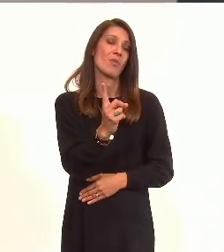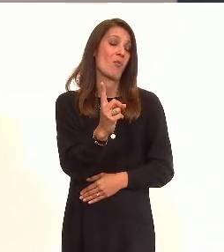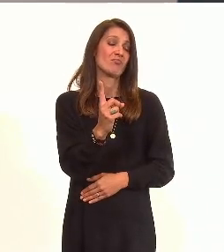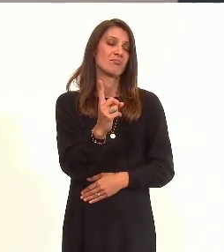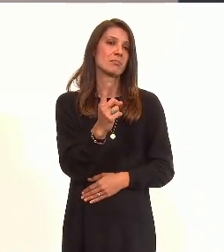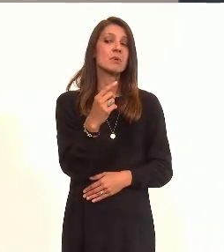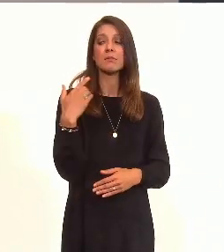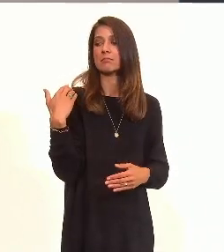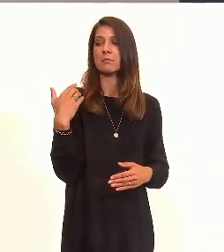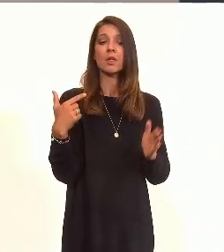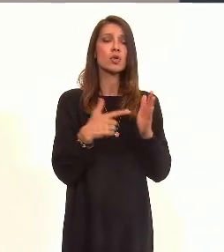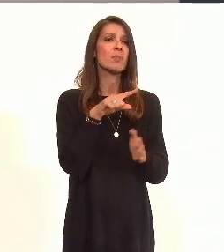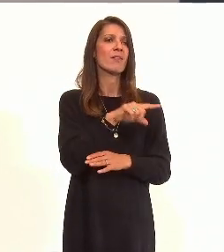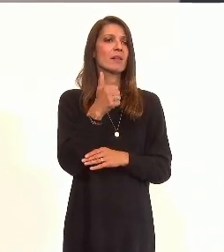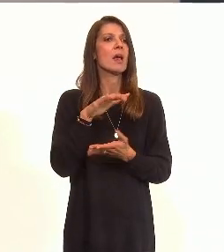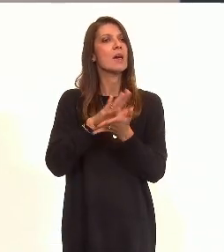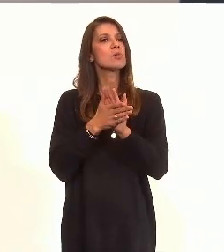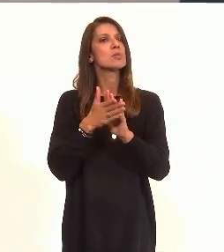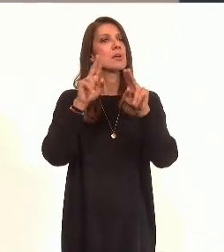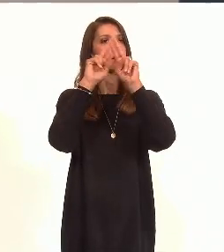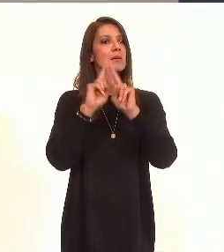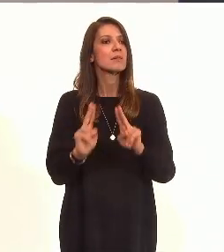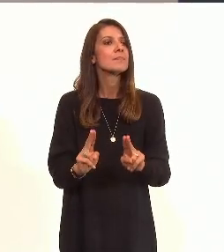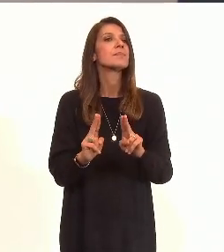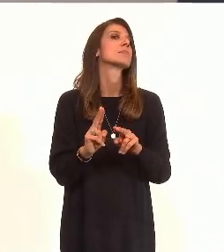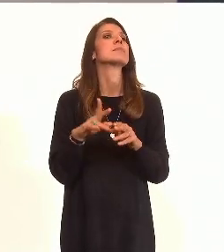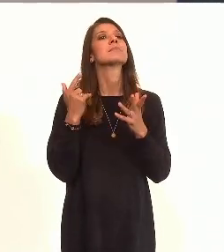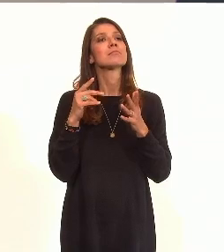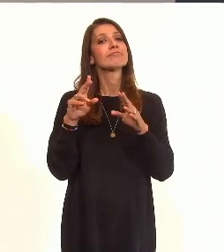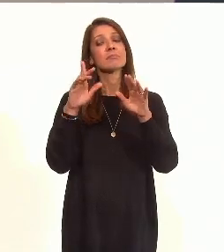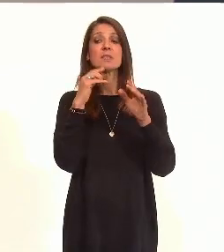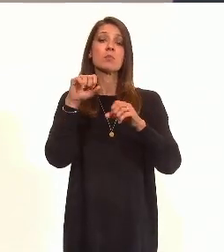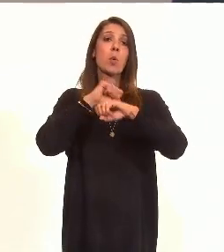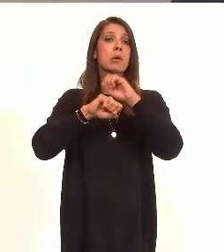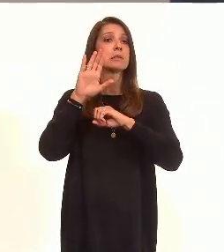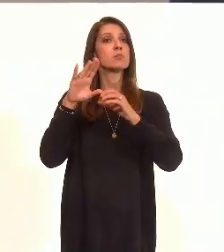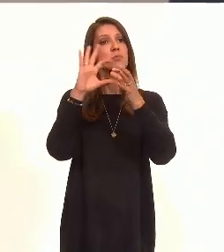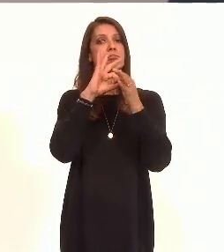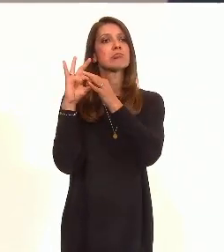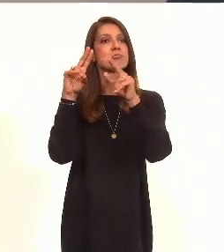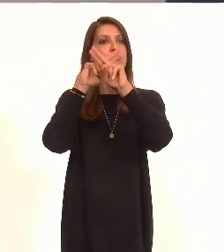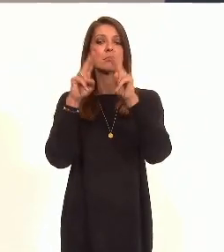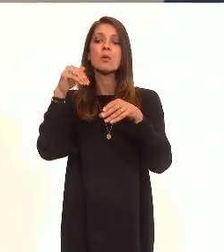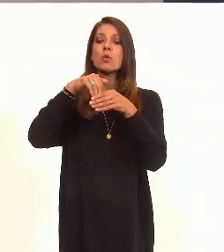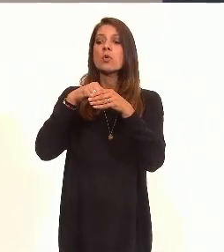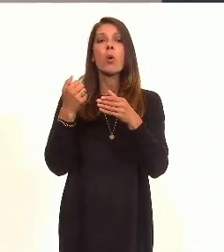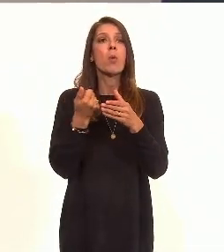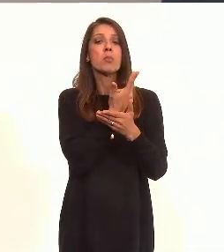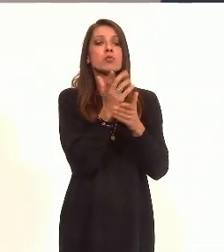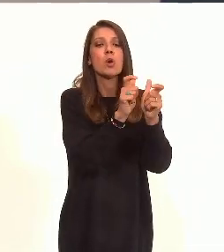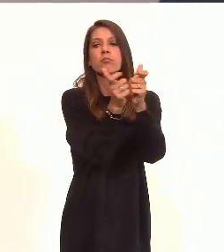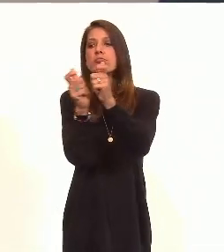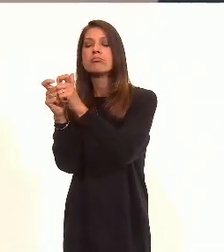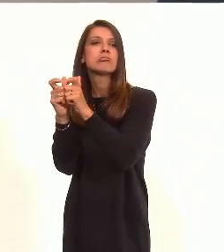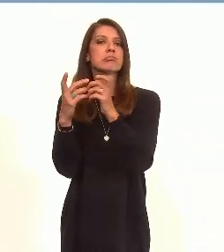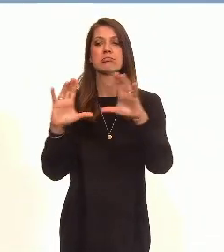une association internationale, l'International Disability Alliance, qui est une organisation fêtière, c'est une organisation qui regroupe tout un tas d'organisations